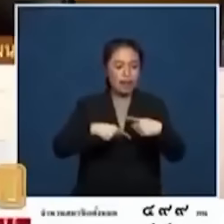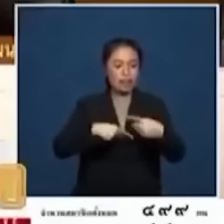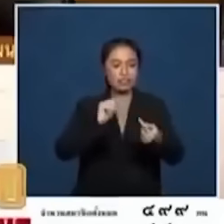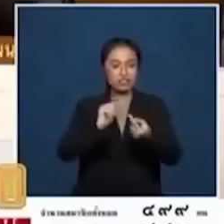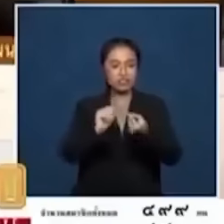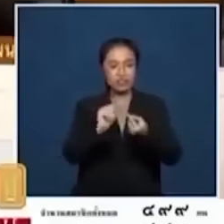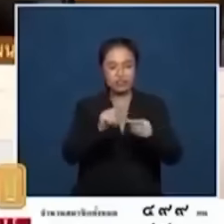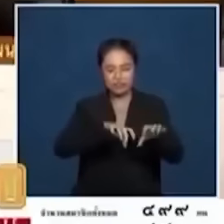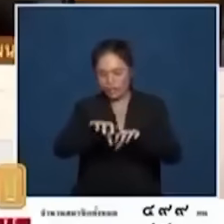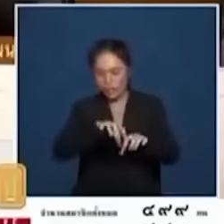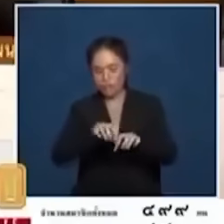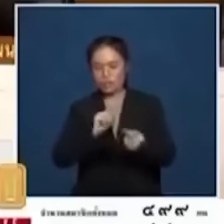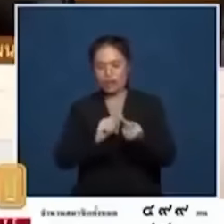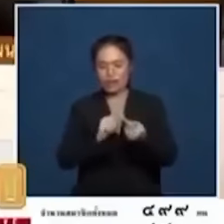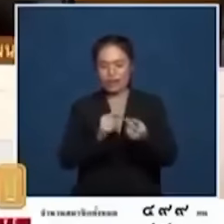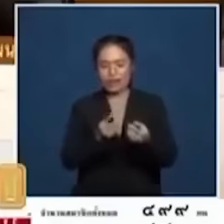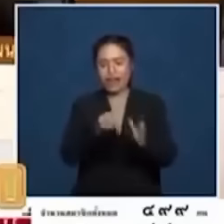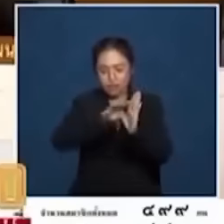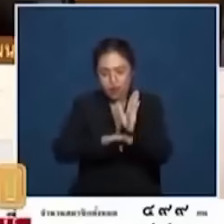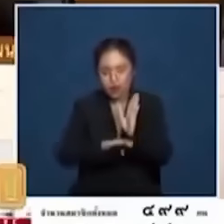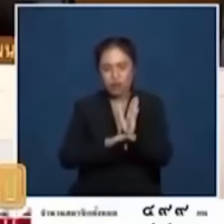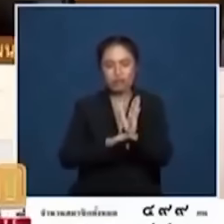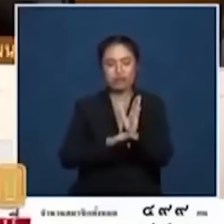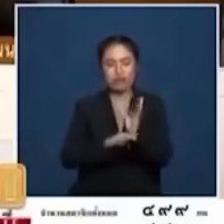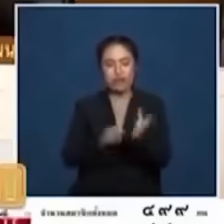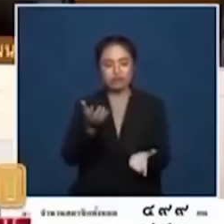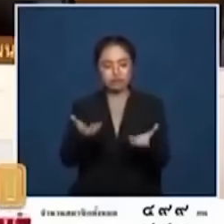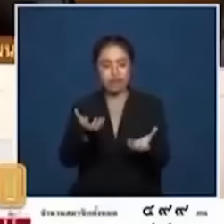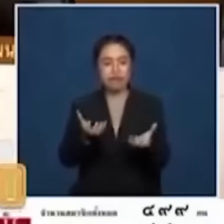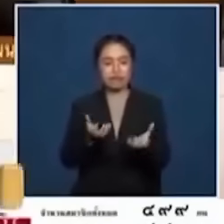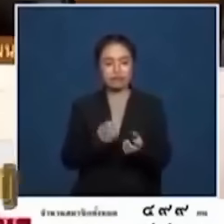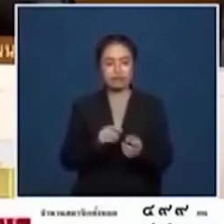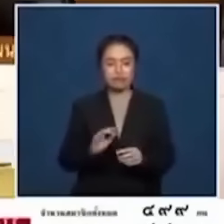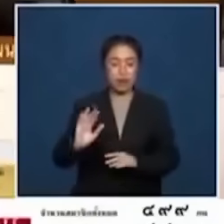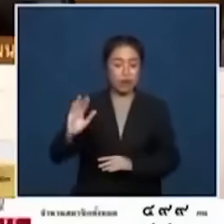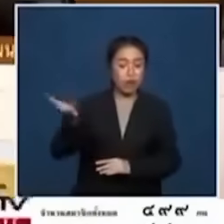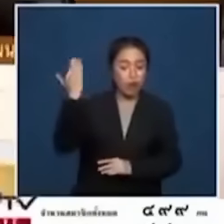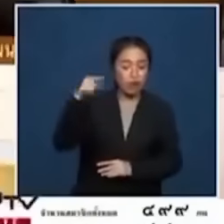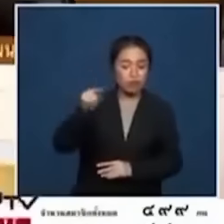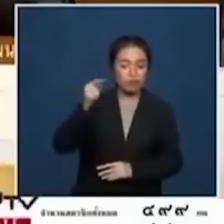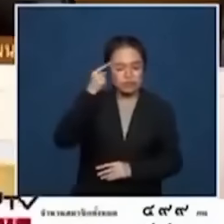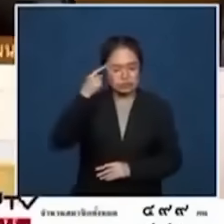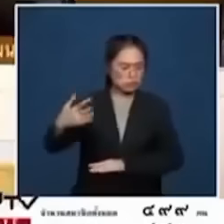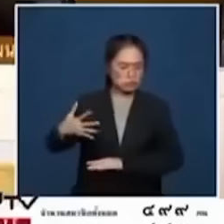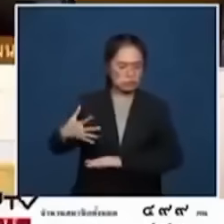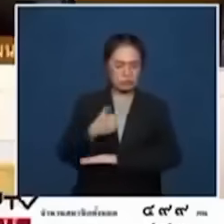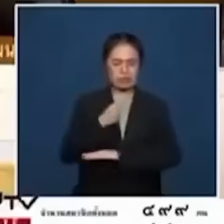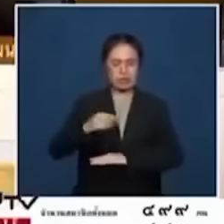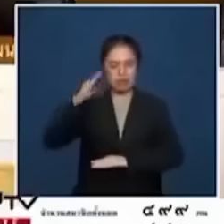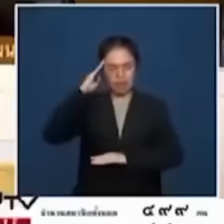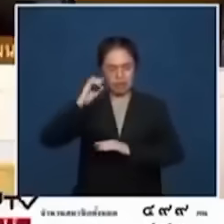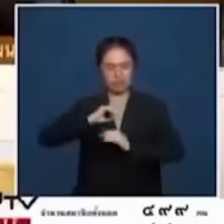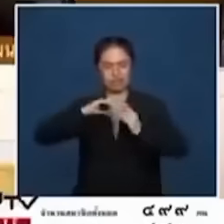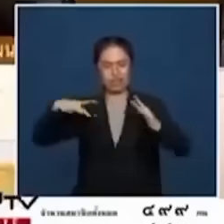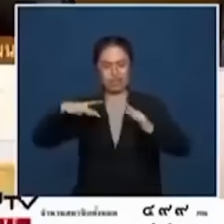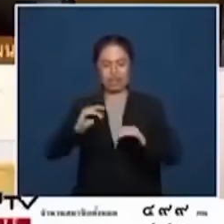ต่ตอนนี้ให้เหตุผลว่าอยู่ในกระบวนการกำลังจะมามีใครละเว้นการปฏิบัติหน้าที่หรือไม่นะ